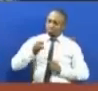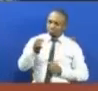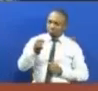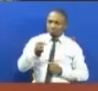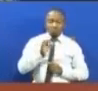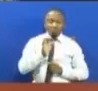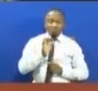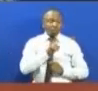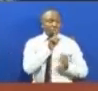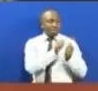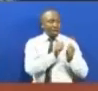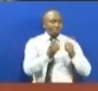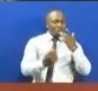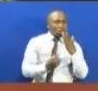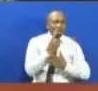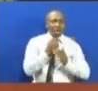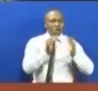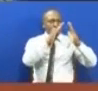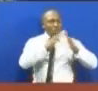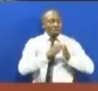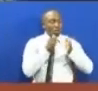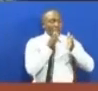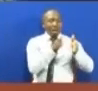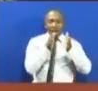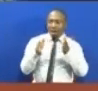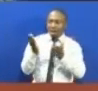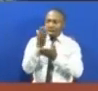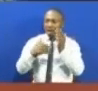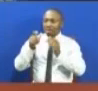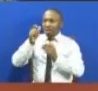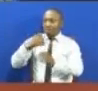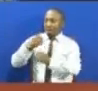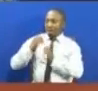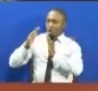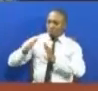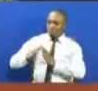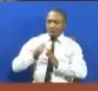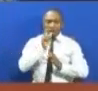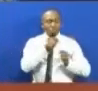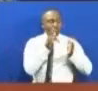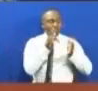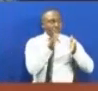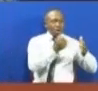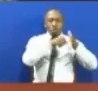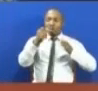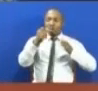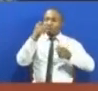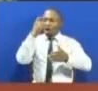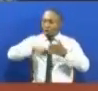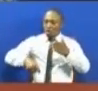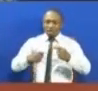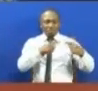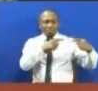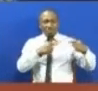Visa vitokeavyo kwenye maisha ya kupanga kati ya mwenye nyumba na mpangaji, swala la kulipa kodi limekuwa na mvutano, huku baadhi ya